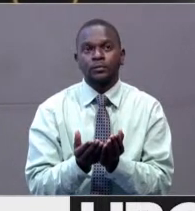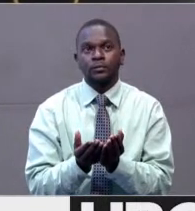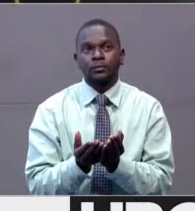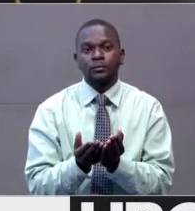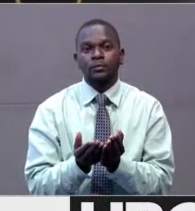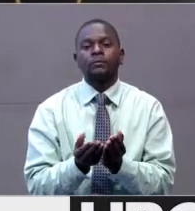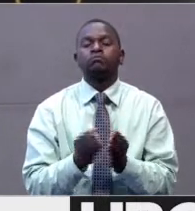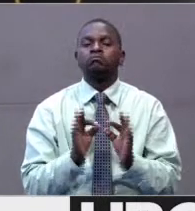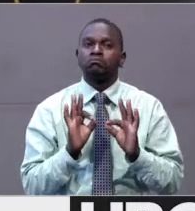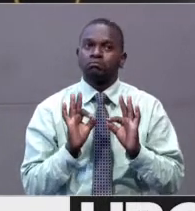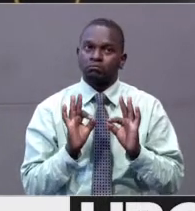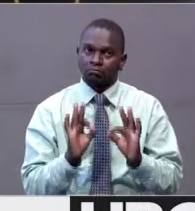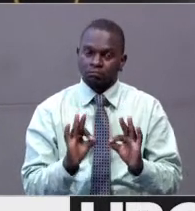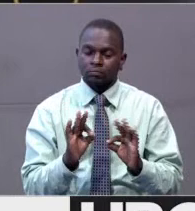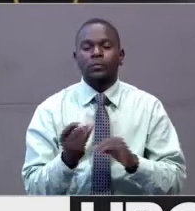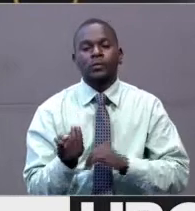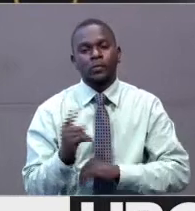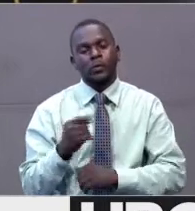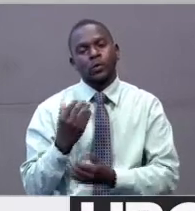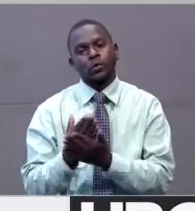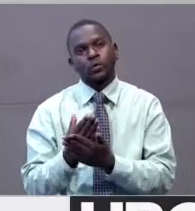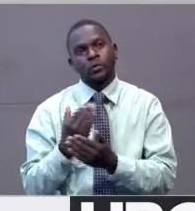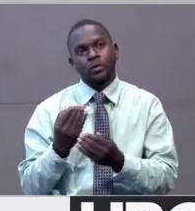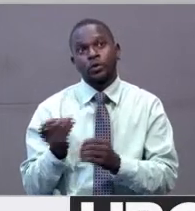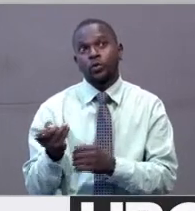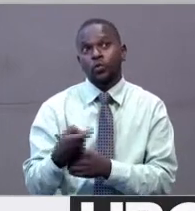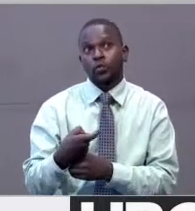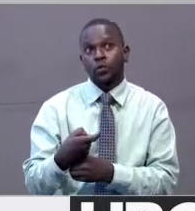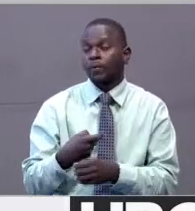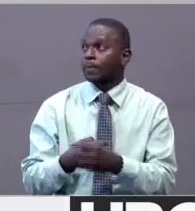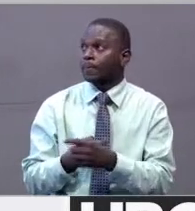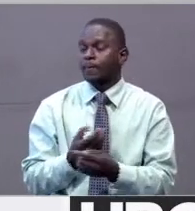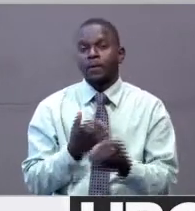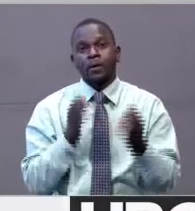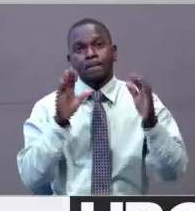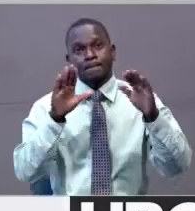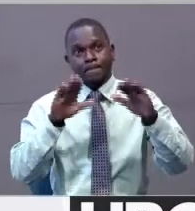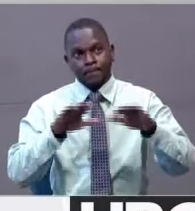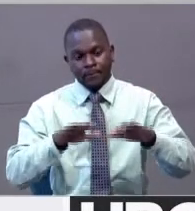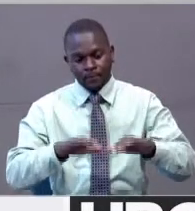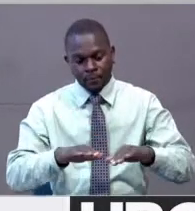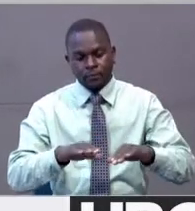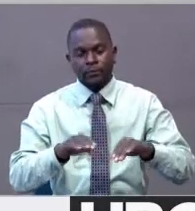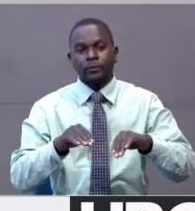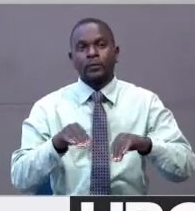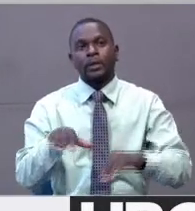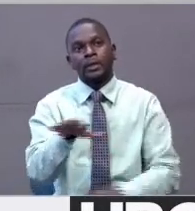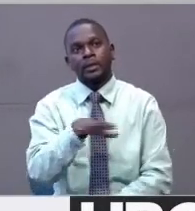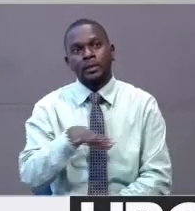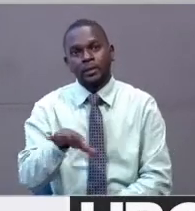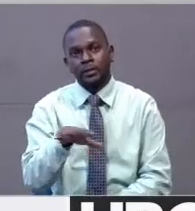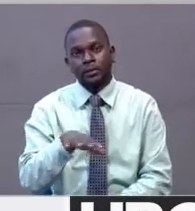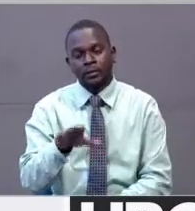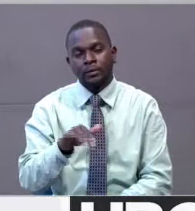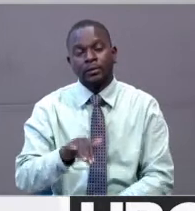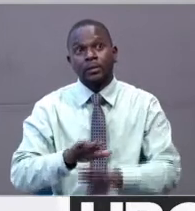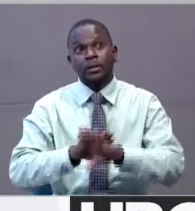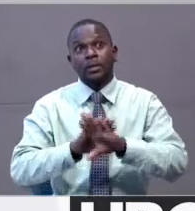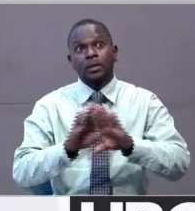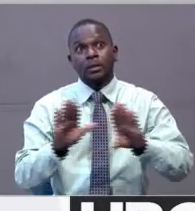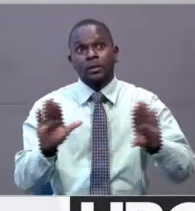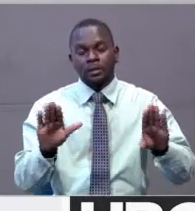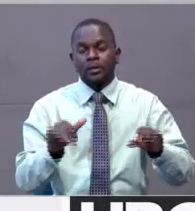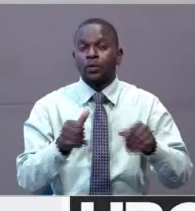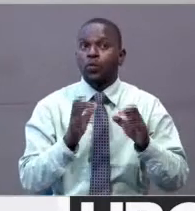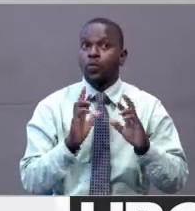be a great joy for us to do something for Γκούλου. And the blessing that he has given to this city, I'm really very